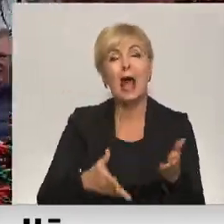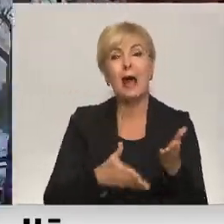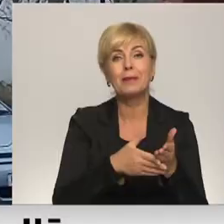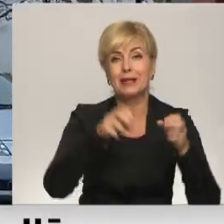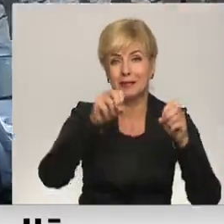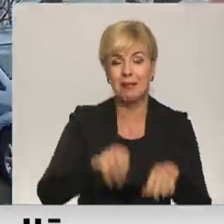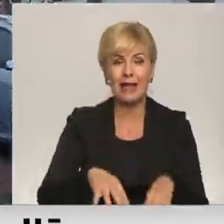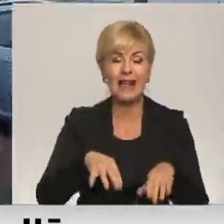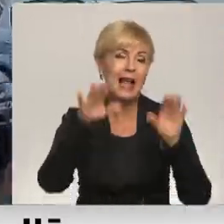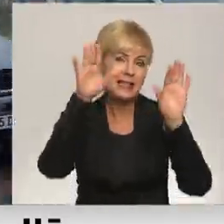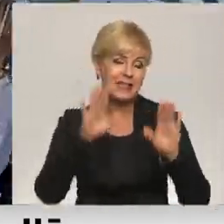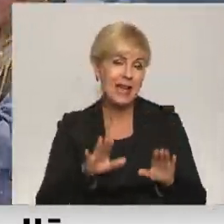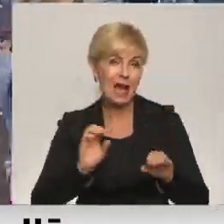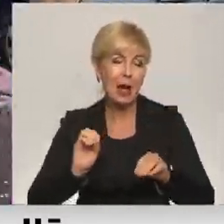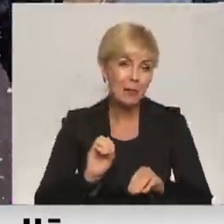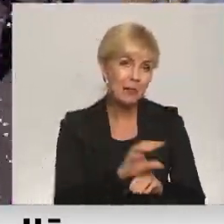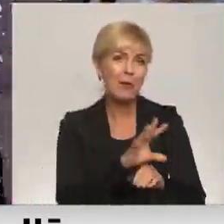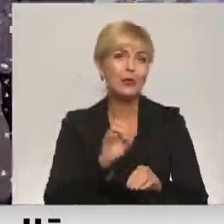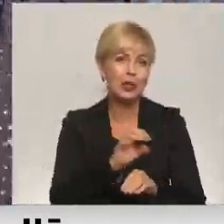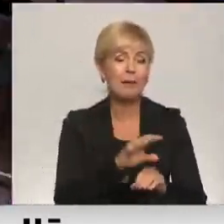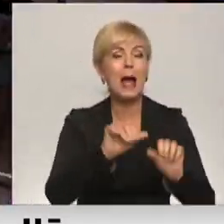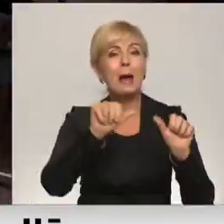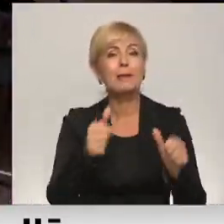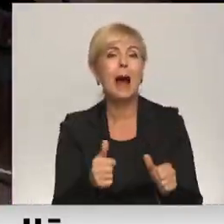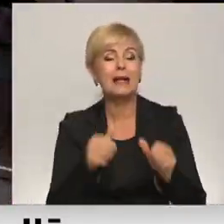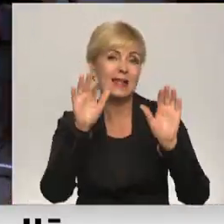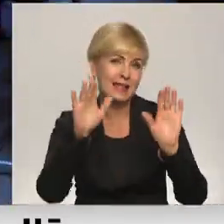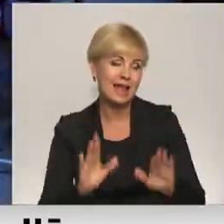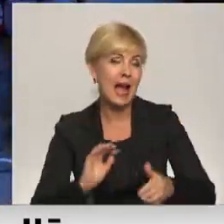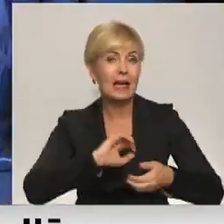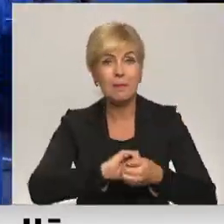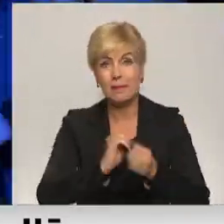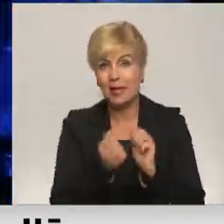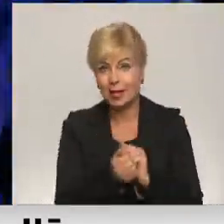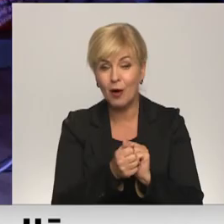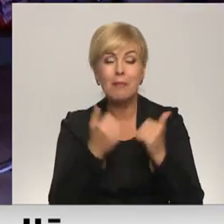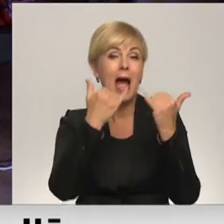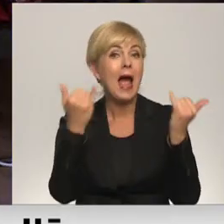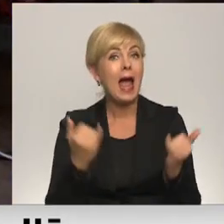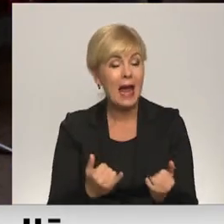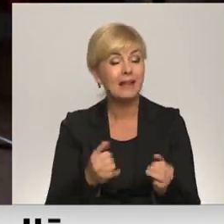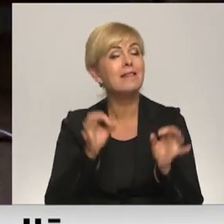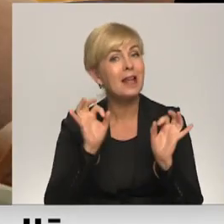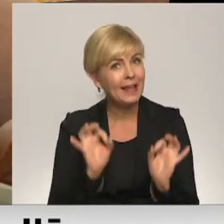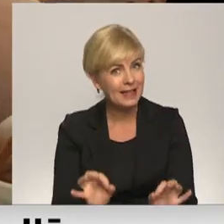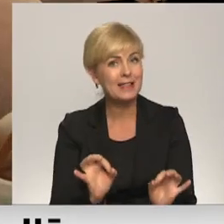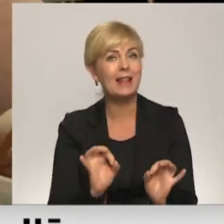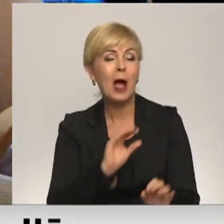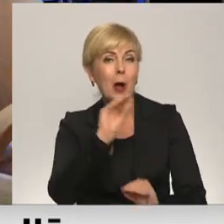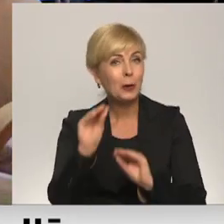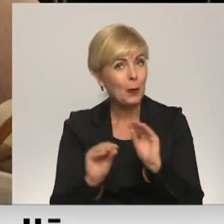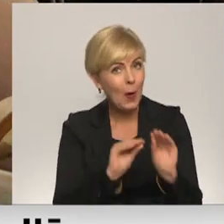pūšamā mašīna un mākslīgās sniega pikas. Taču eglīte ir pavisam īsta un